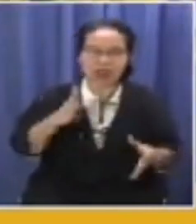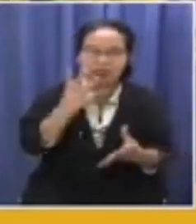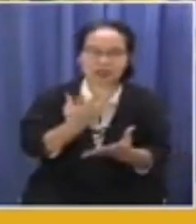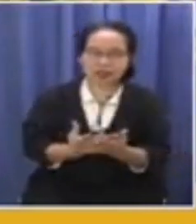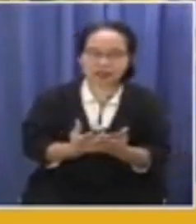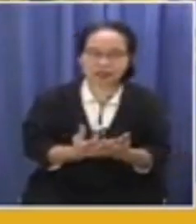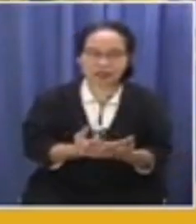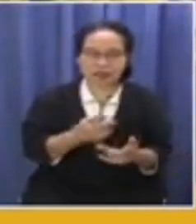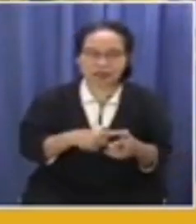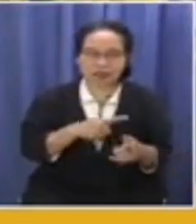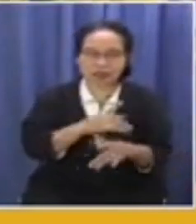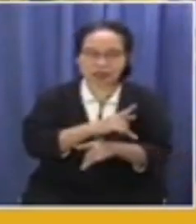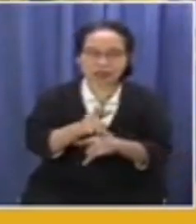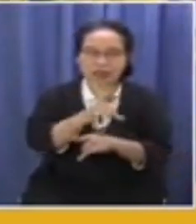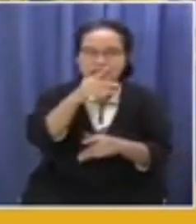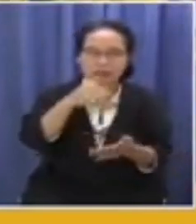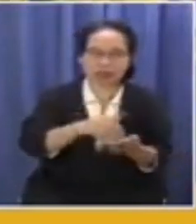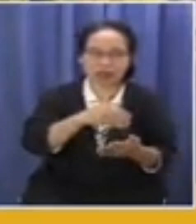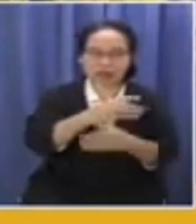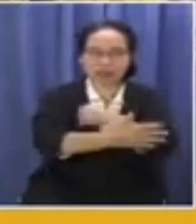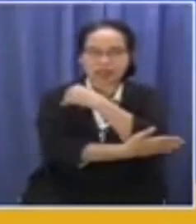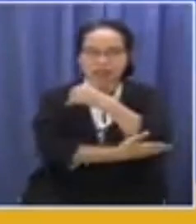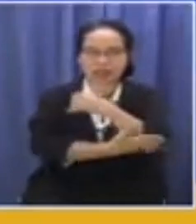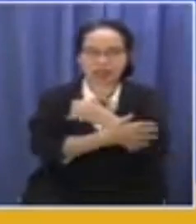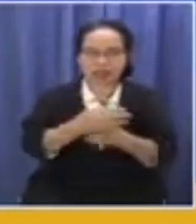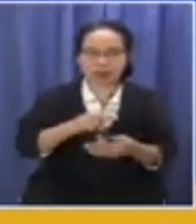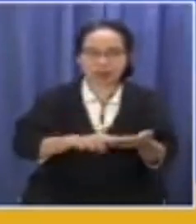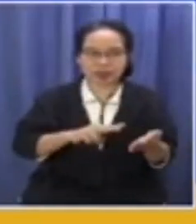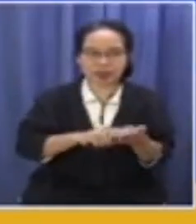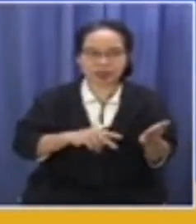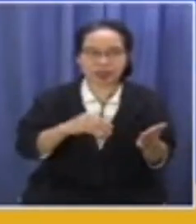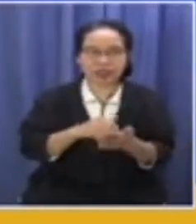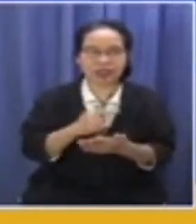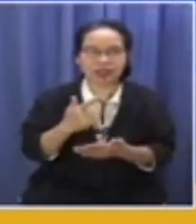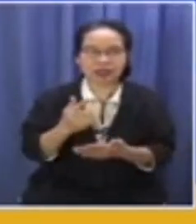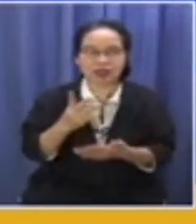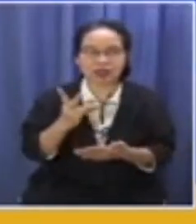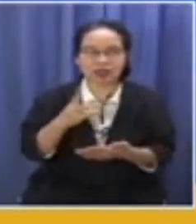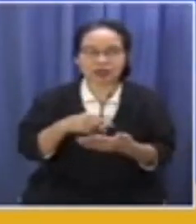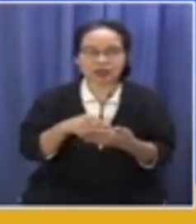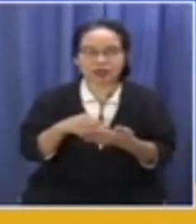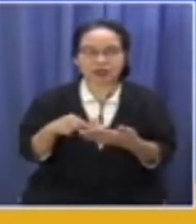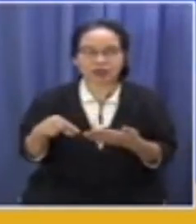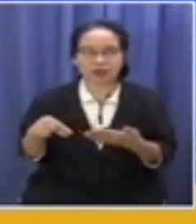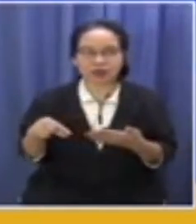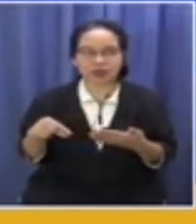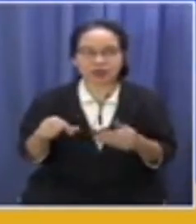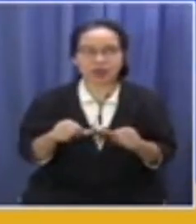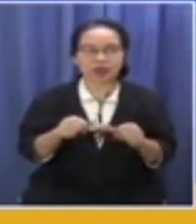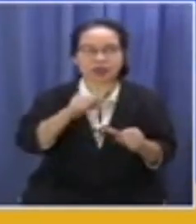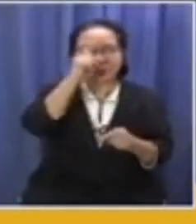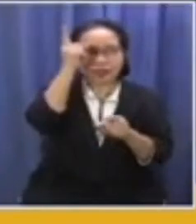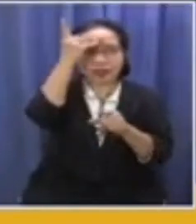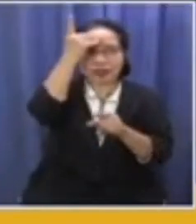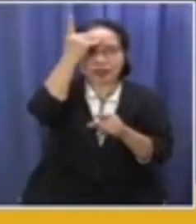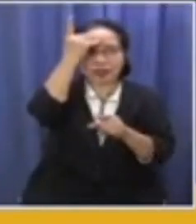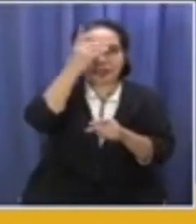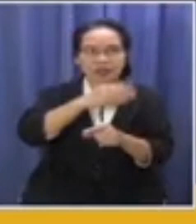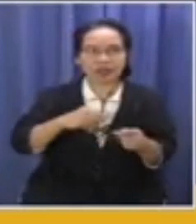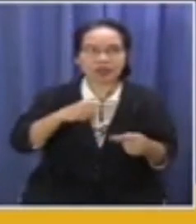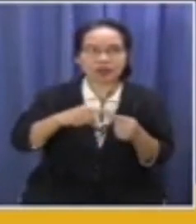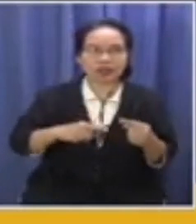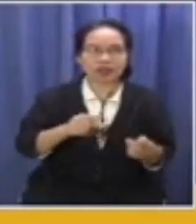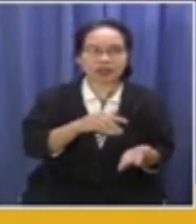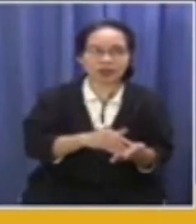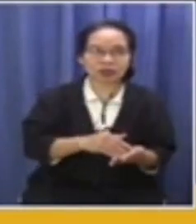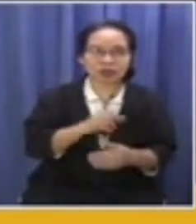bilangguan dadayain niya ang mga bansa basahin natin uli yung 27 saka natin ituloy kapatid na Daniel at kung